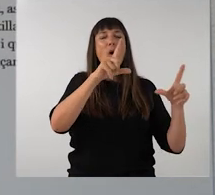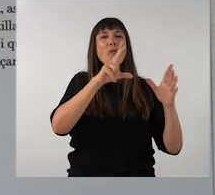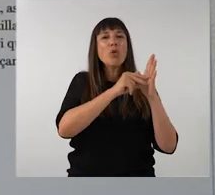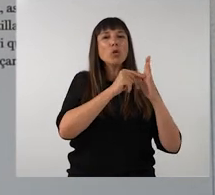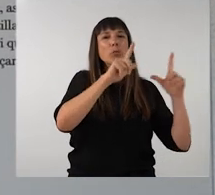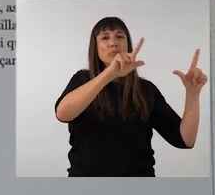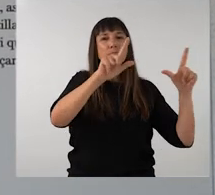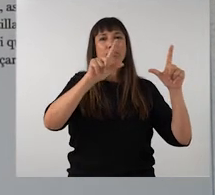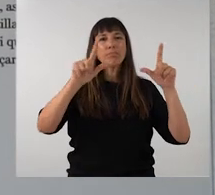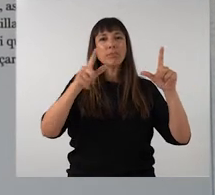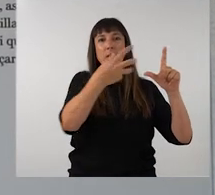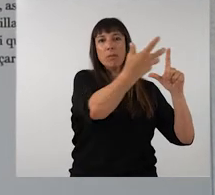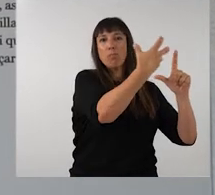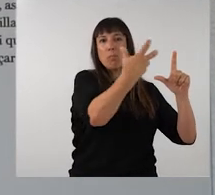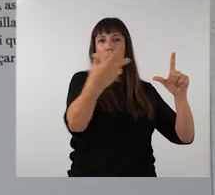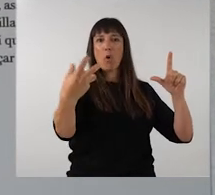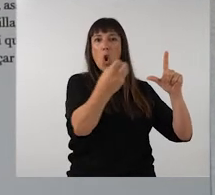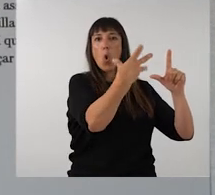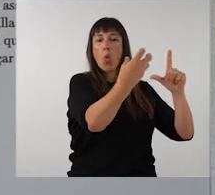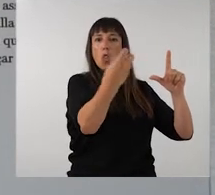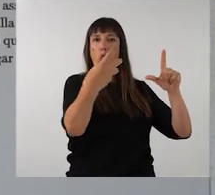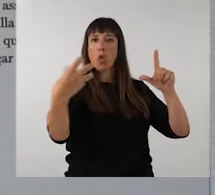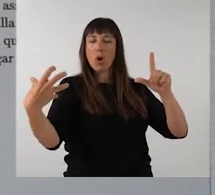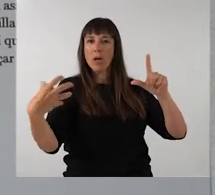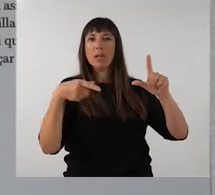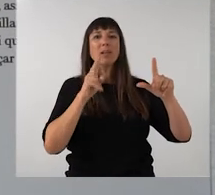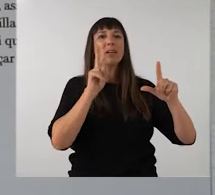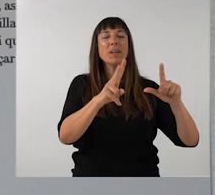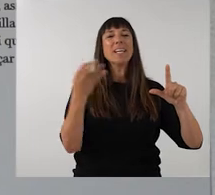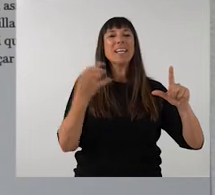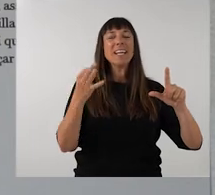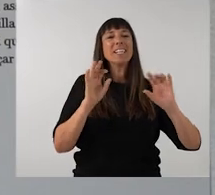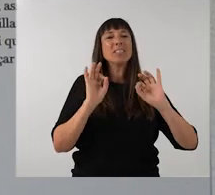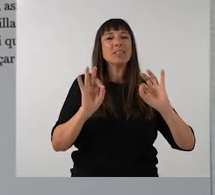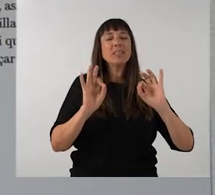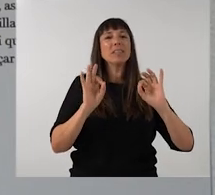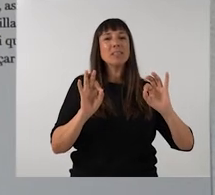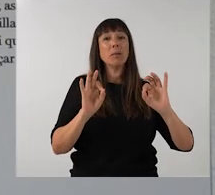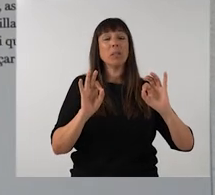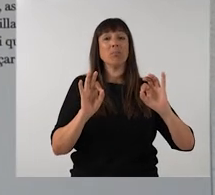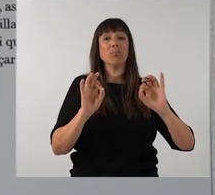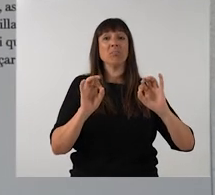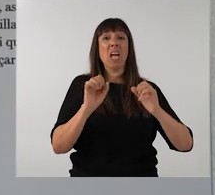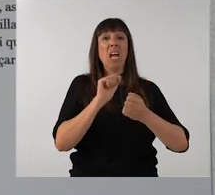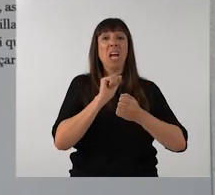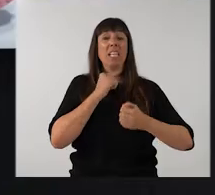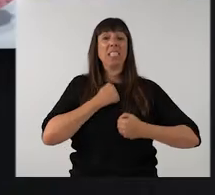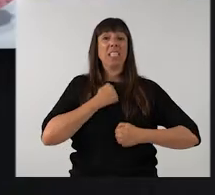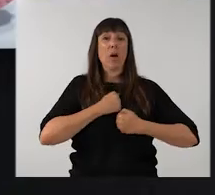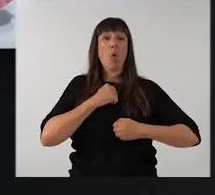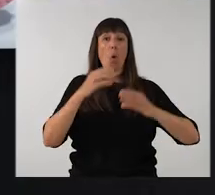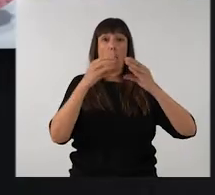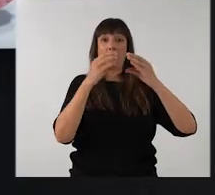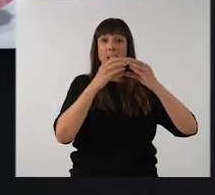Benal, unes fotografies presentades a través d'aquestes caixes de llum, on el que veiem